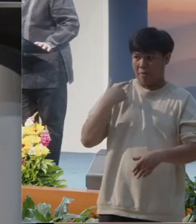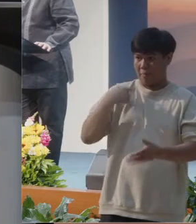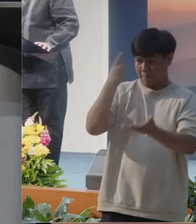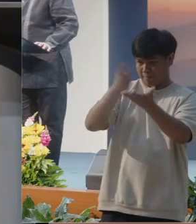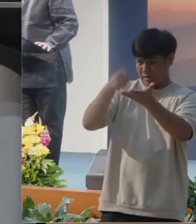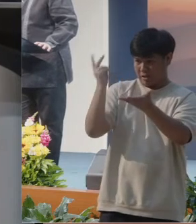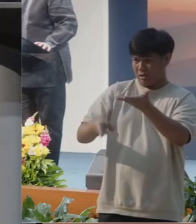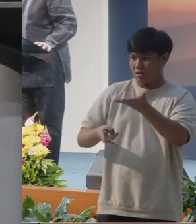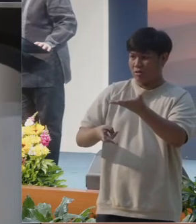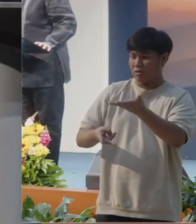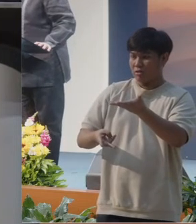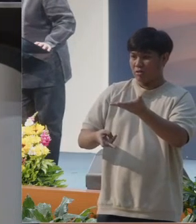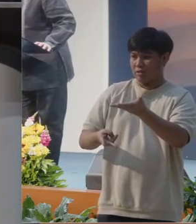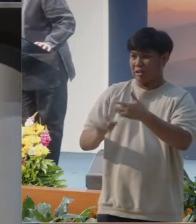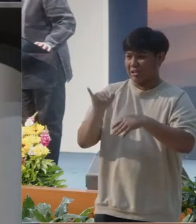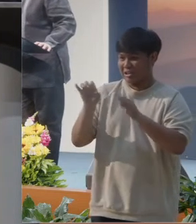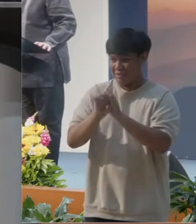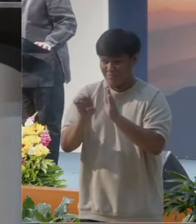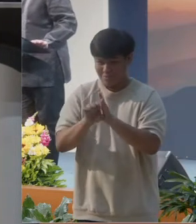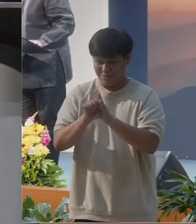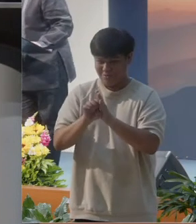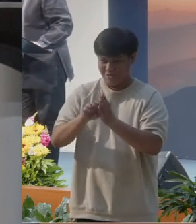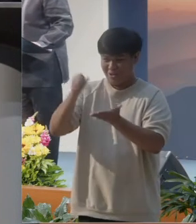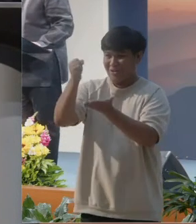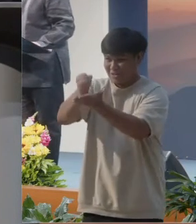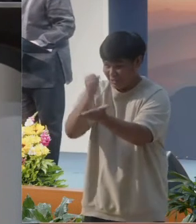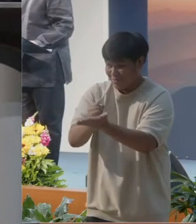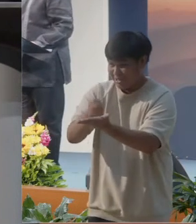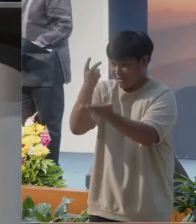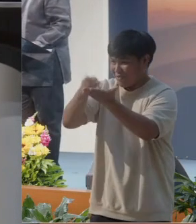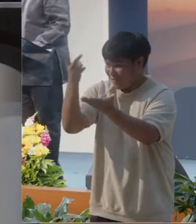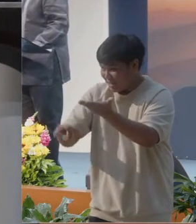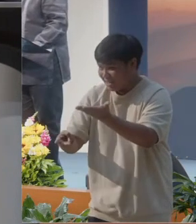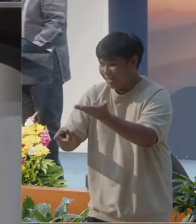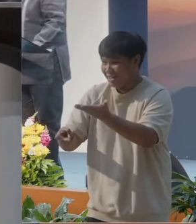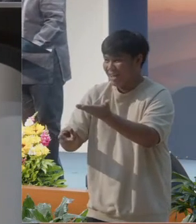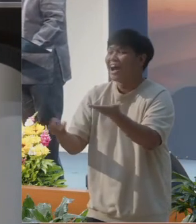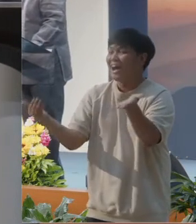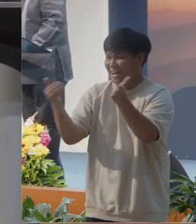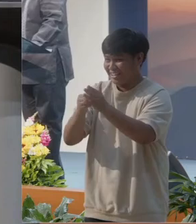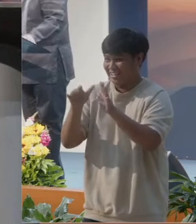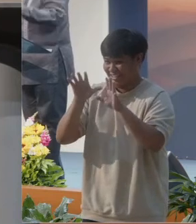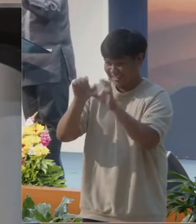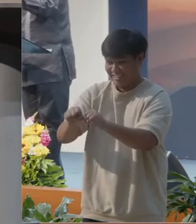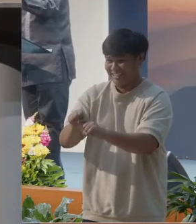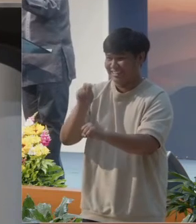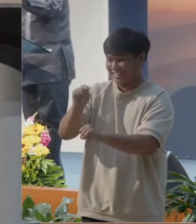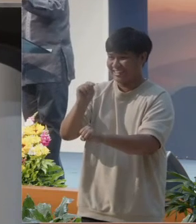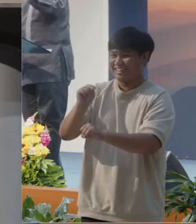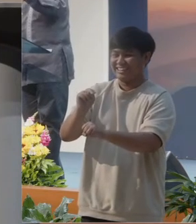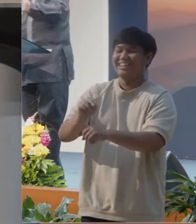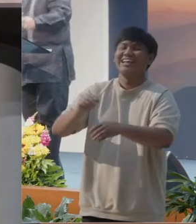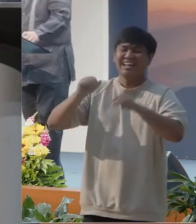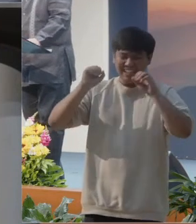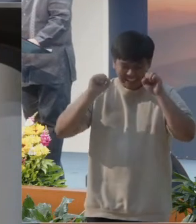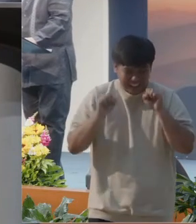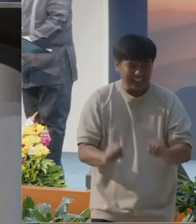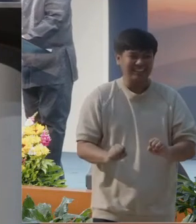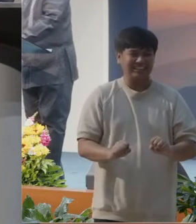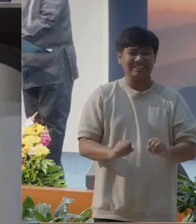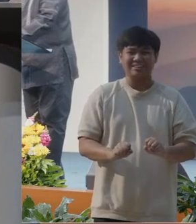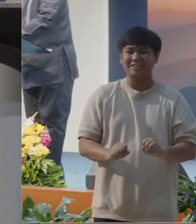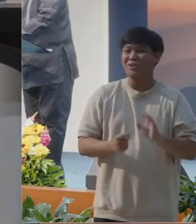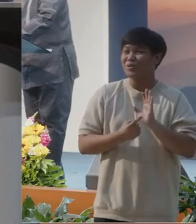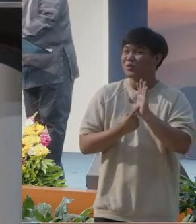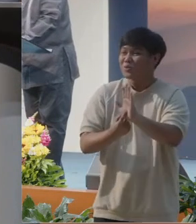nagkamali. At gusto niyang baguhin natin at ayusin natin ang ating pagkakamali. Wow! What a chance, a golden chance